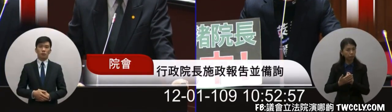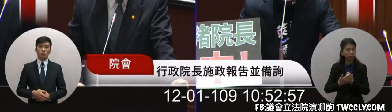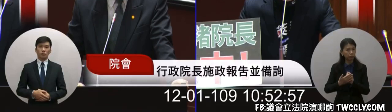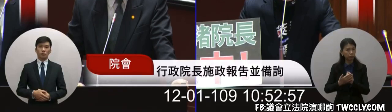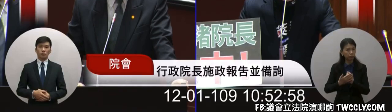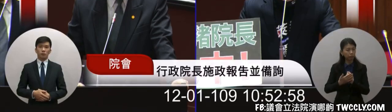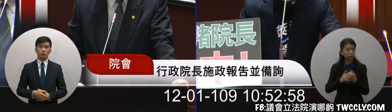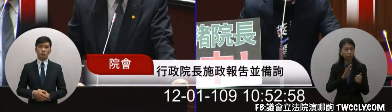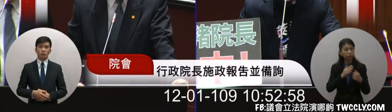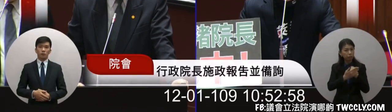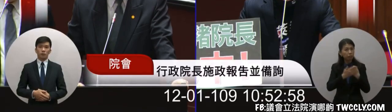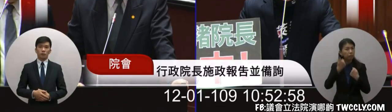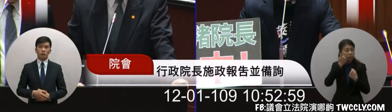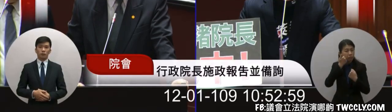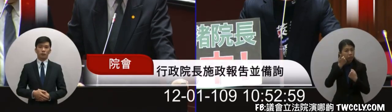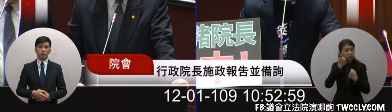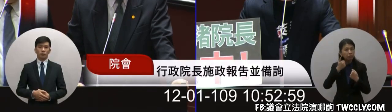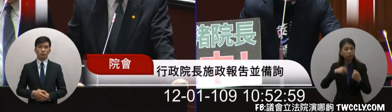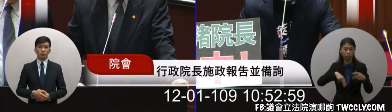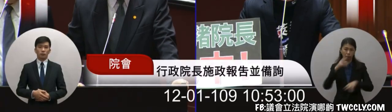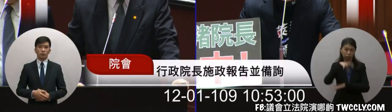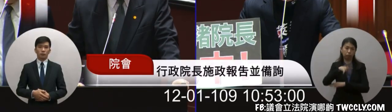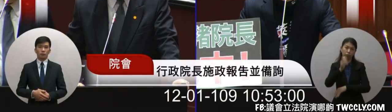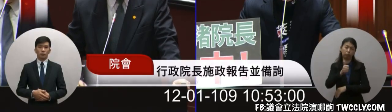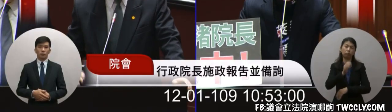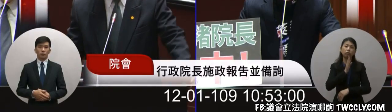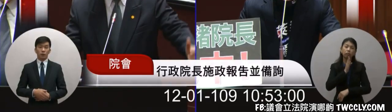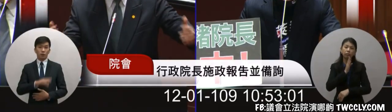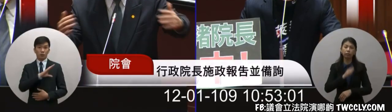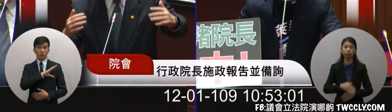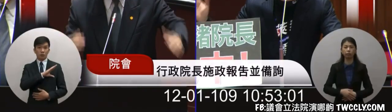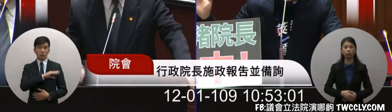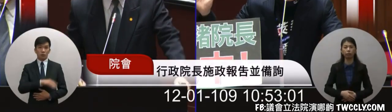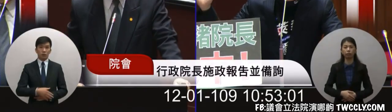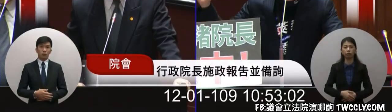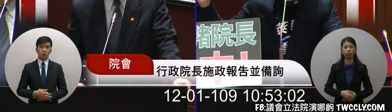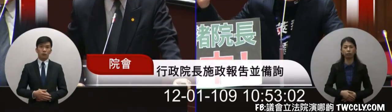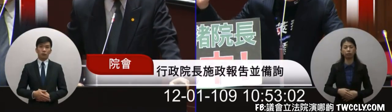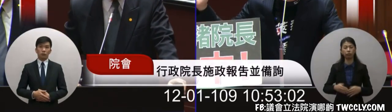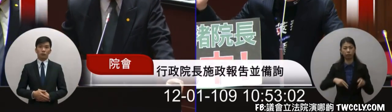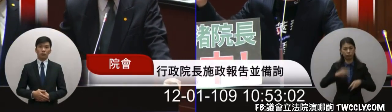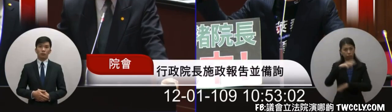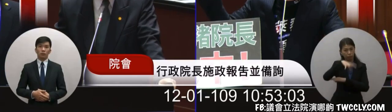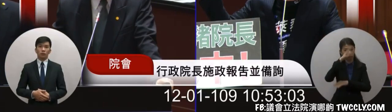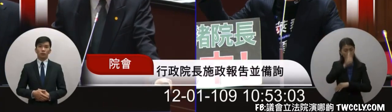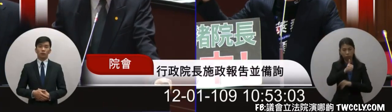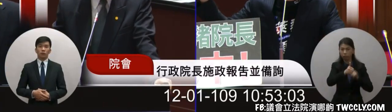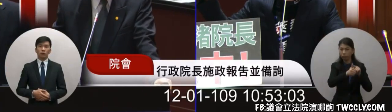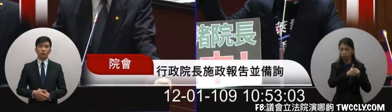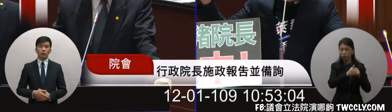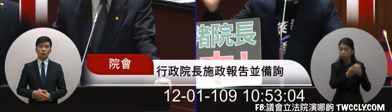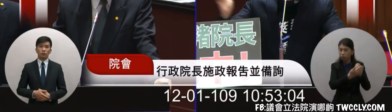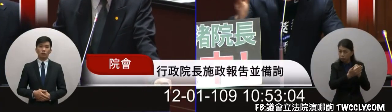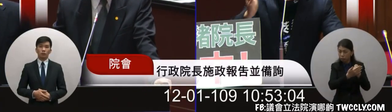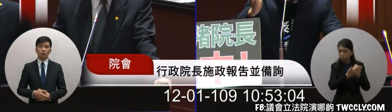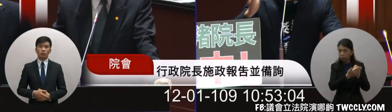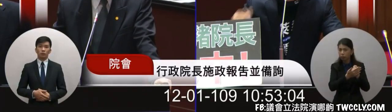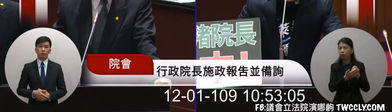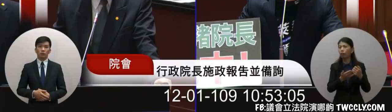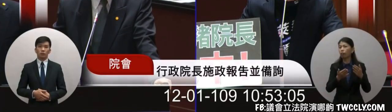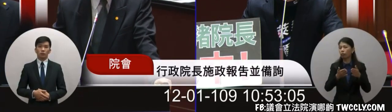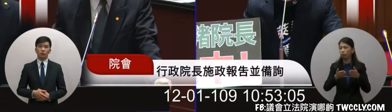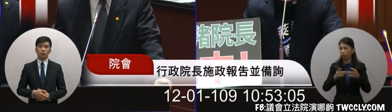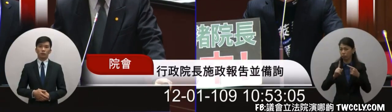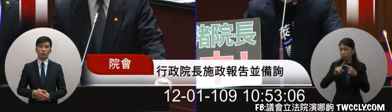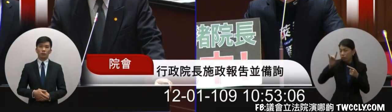安？行政院院长的安嘛，对不对？ 当然还有。 所以保护行政院院长，他是不是应该要陪同行政